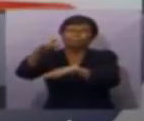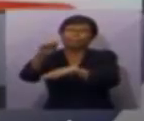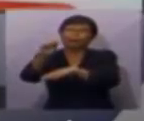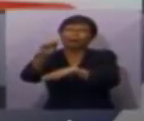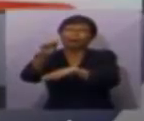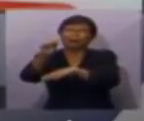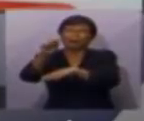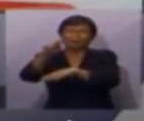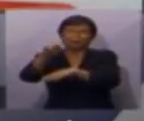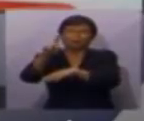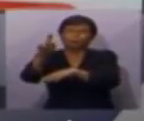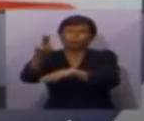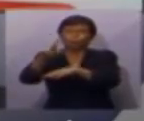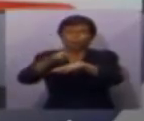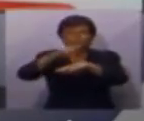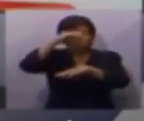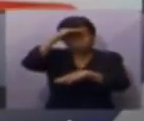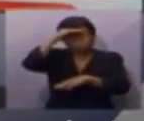Di Johor kita ada